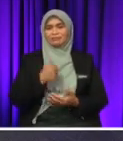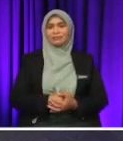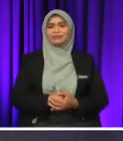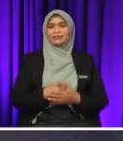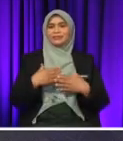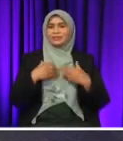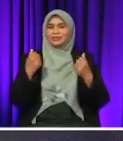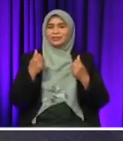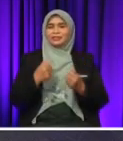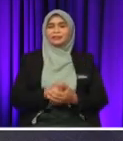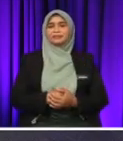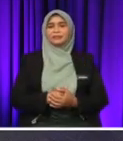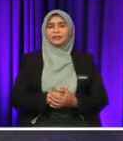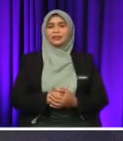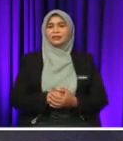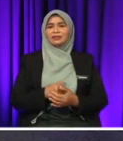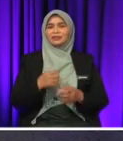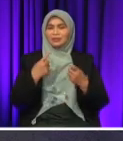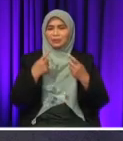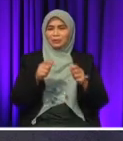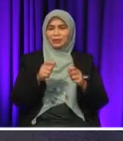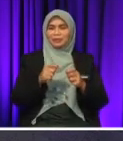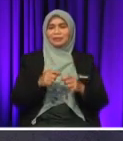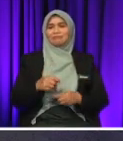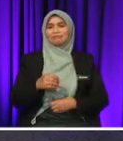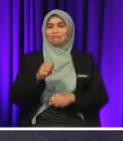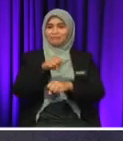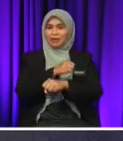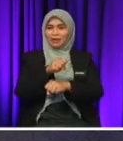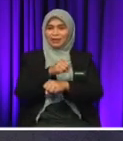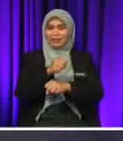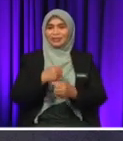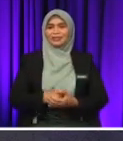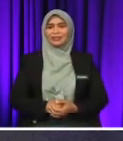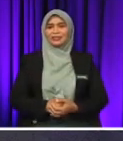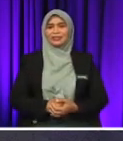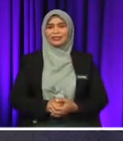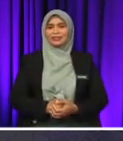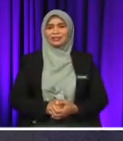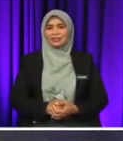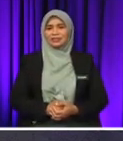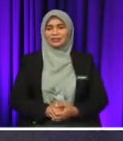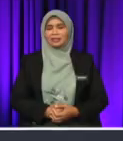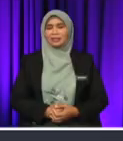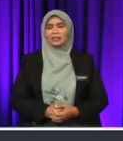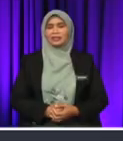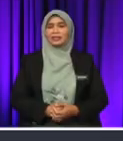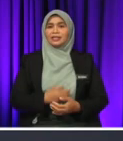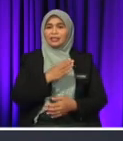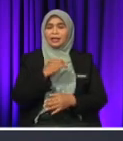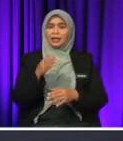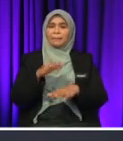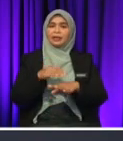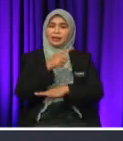syukur saya saya coba saja kan mungkin saya simpan dulu lah pakaian terpendam Oke dan